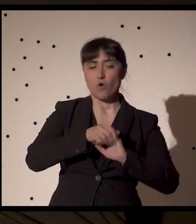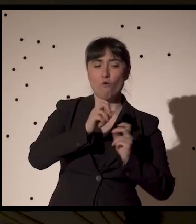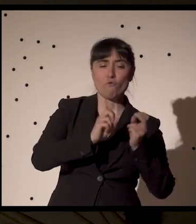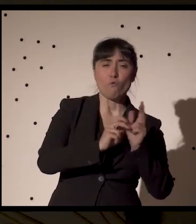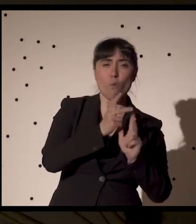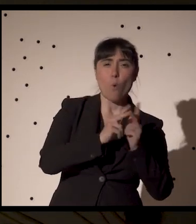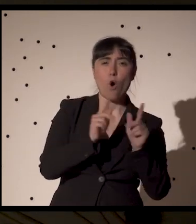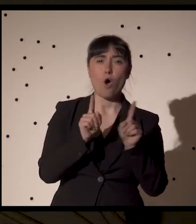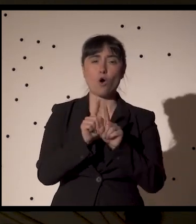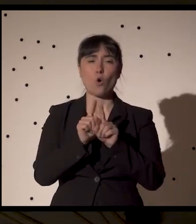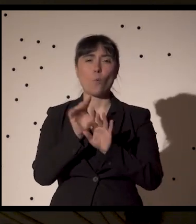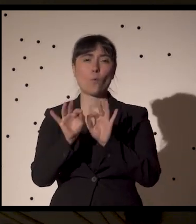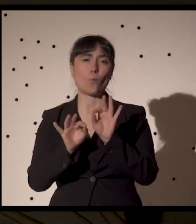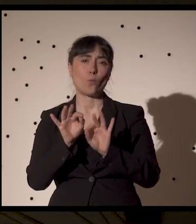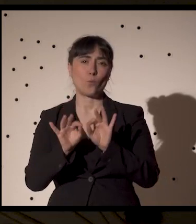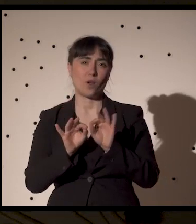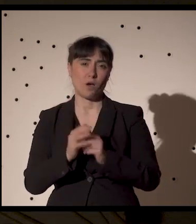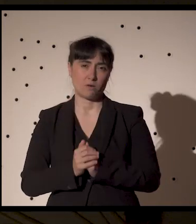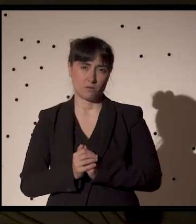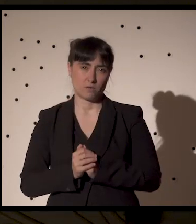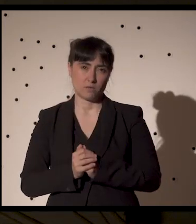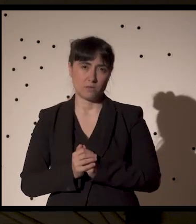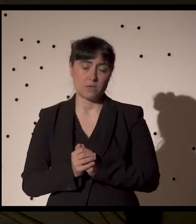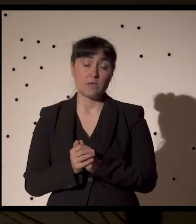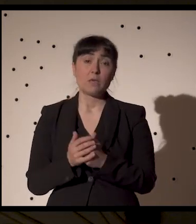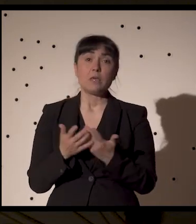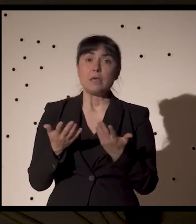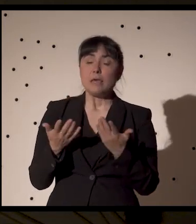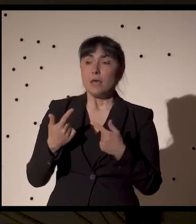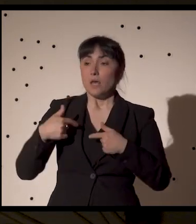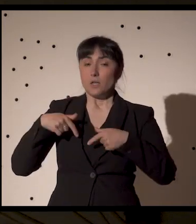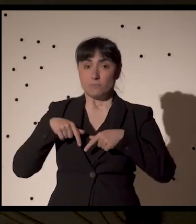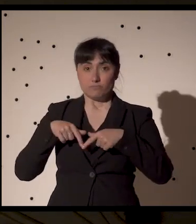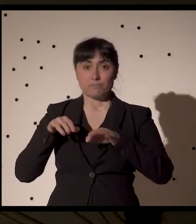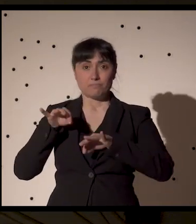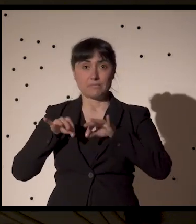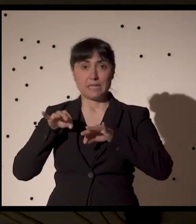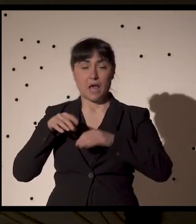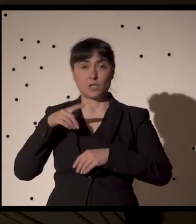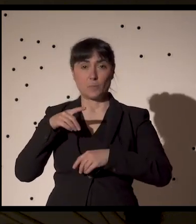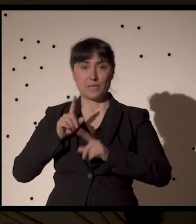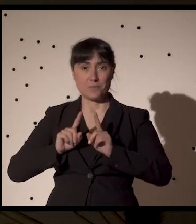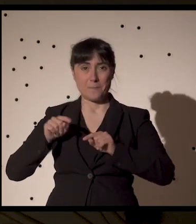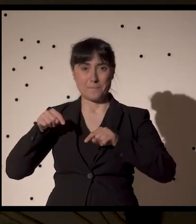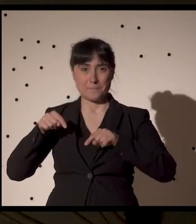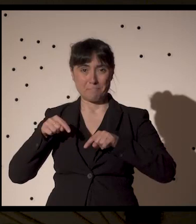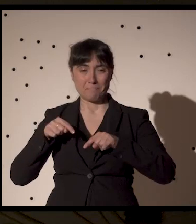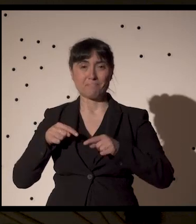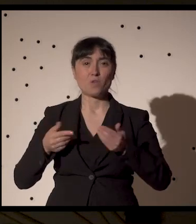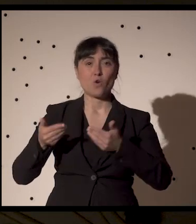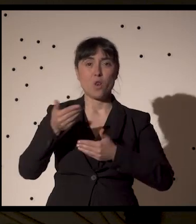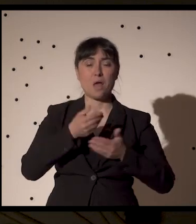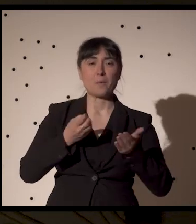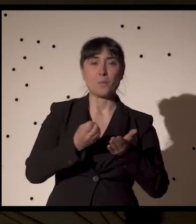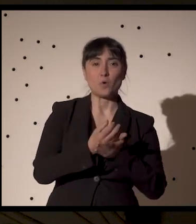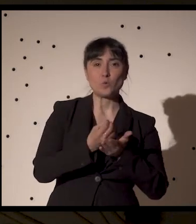edizione teatrale di cui il Piccolo Teatro di Milano Ecco produttore e che vede